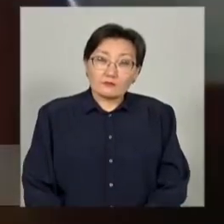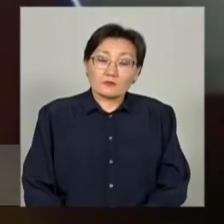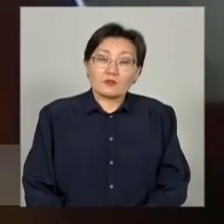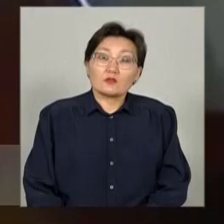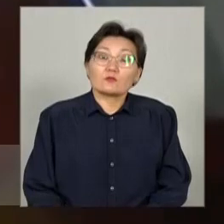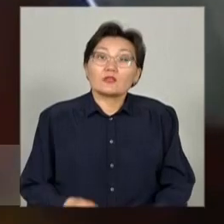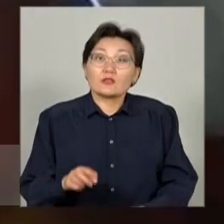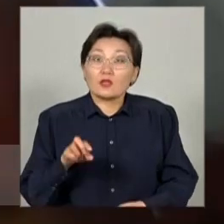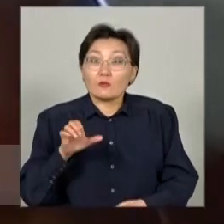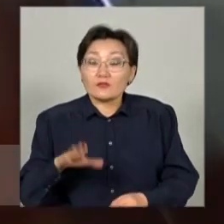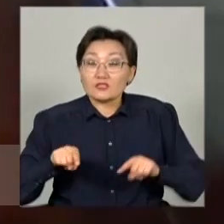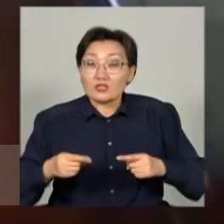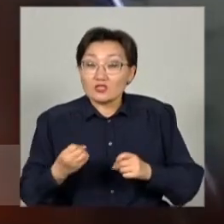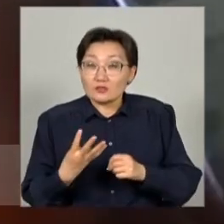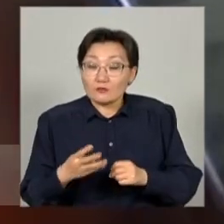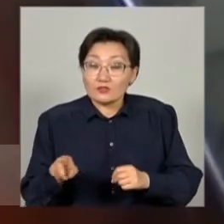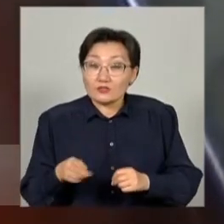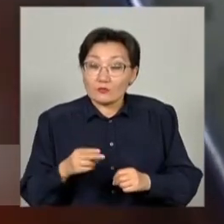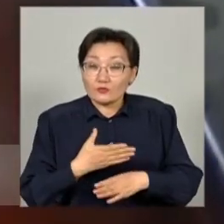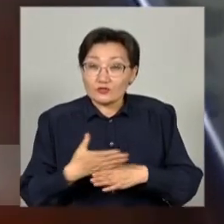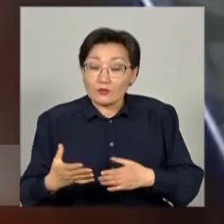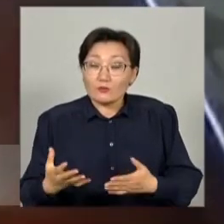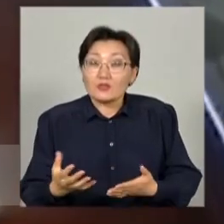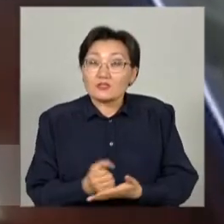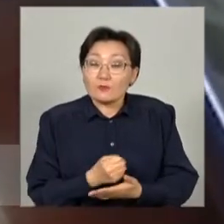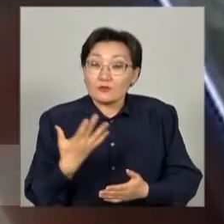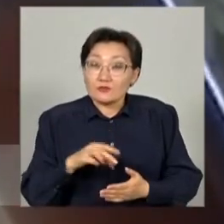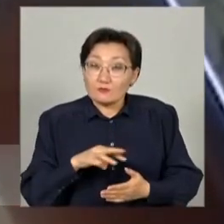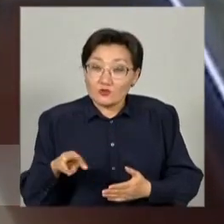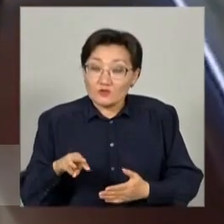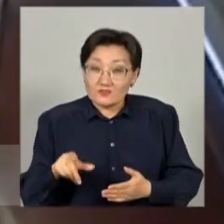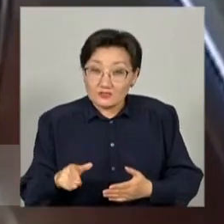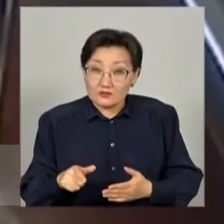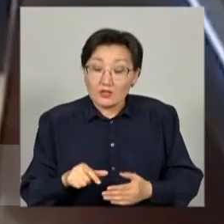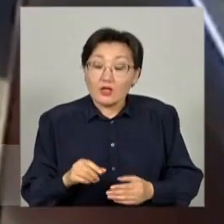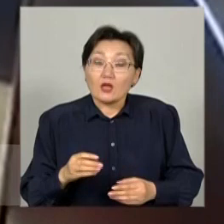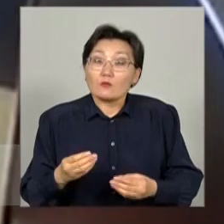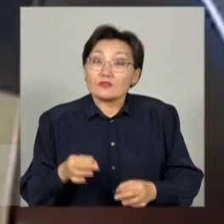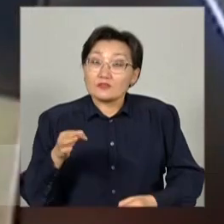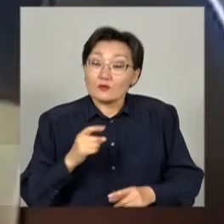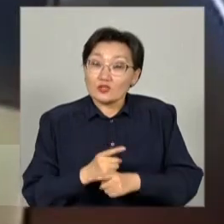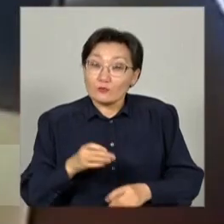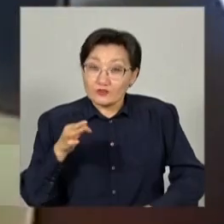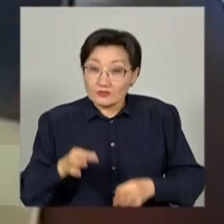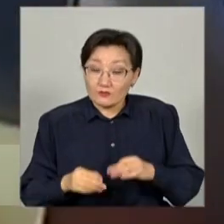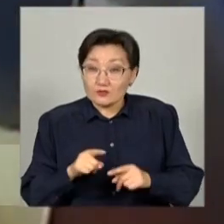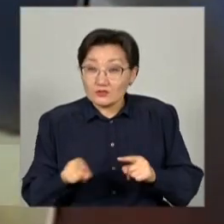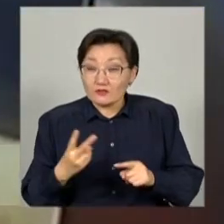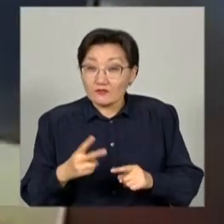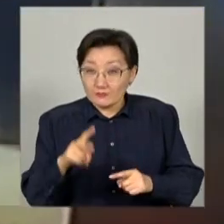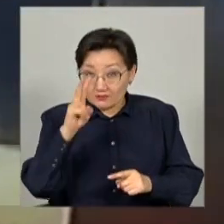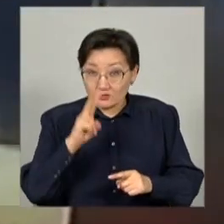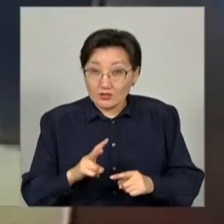Отмечается, что Абиева задержали 14 декабря после получения 50 миллионов тенге. С санкции суда он взят под стражу сроком на